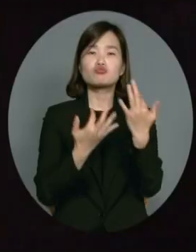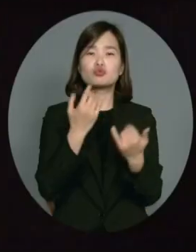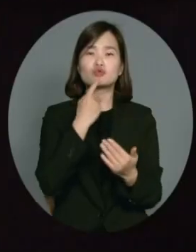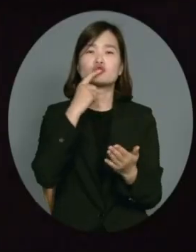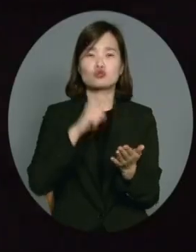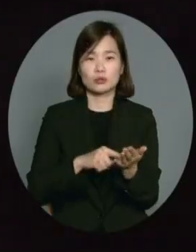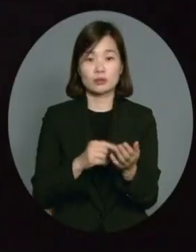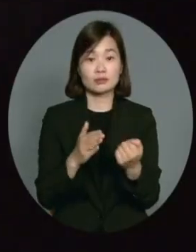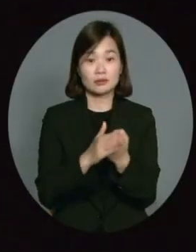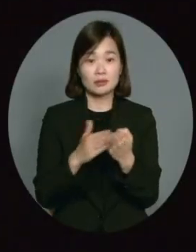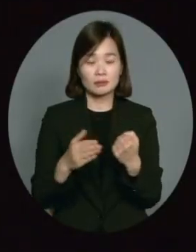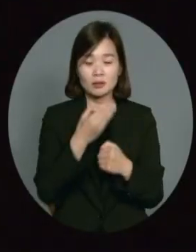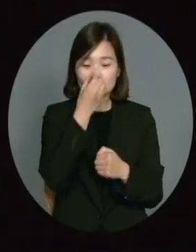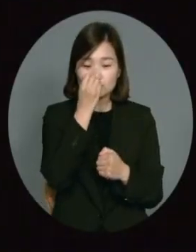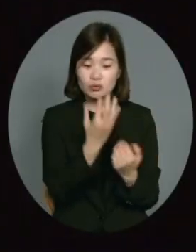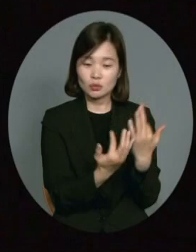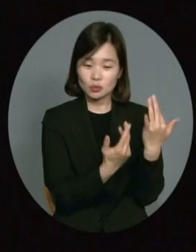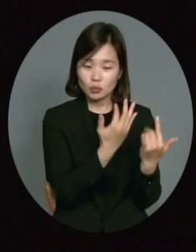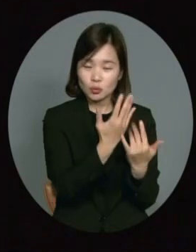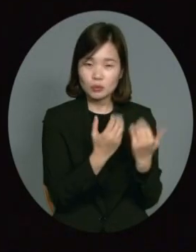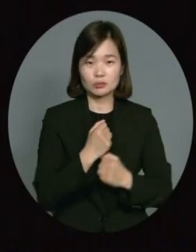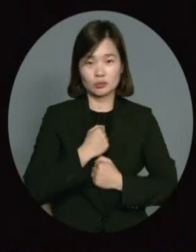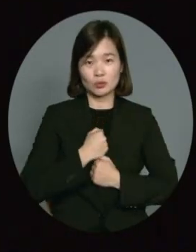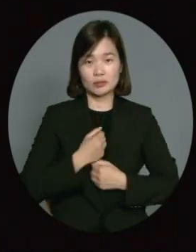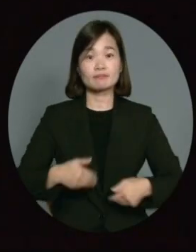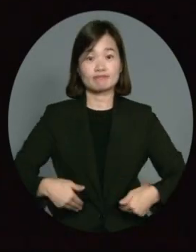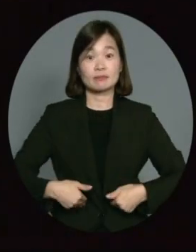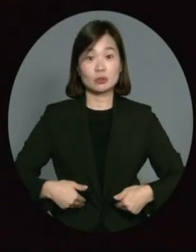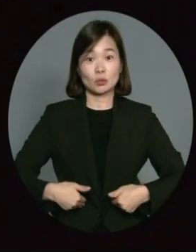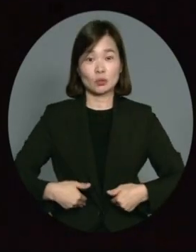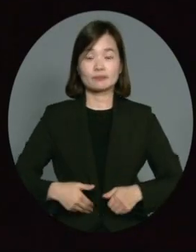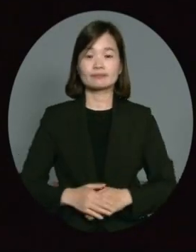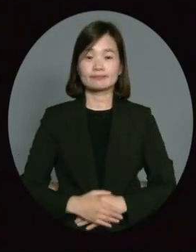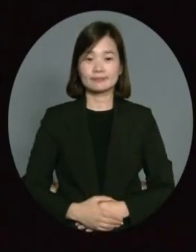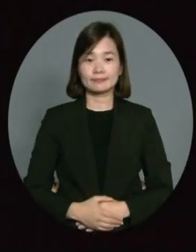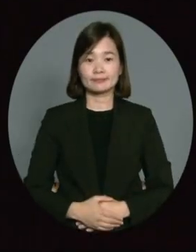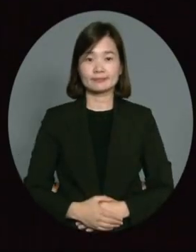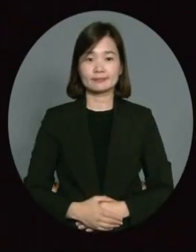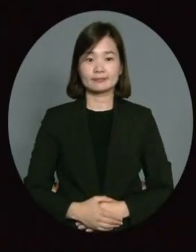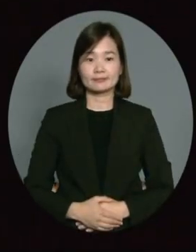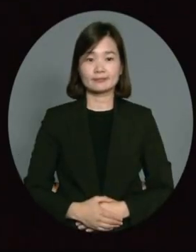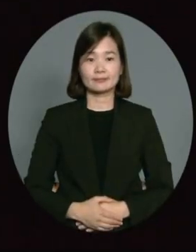만큼 쓰레기 소각 등 화재 위험에 주의가 필요합니다. MBC 뉴스 이도훈입니다.